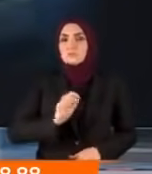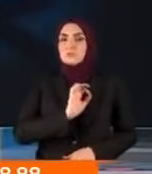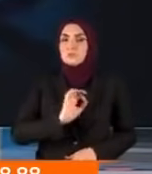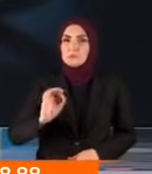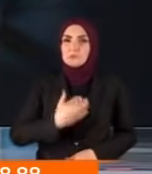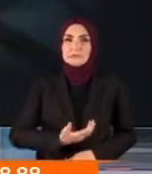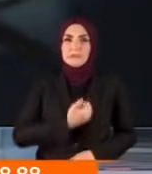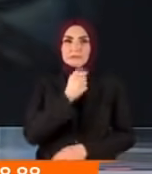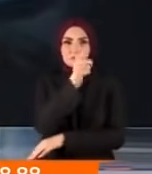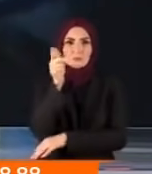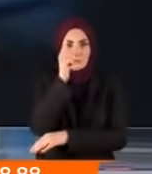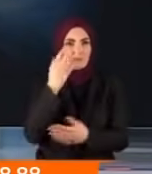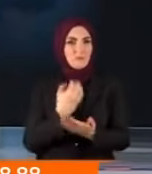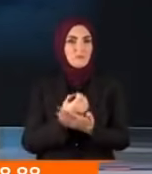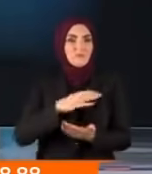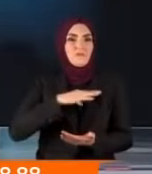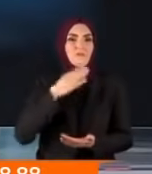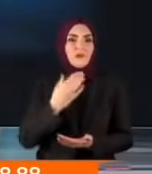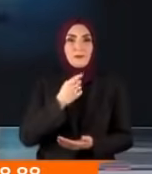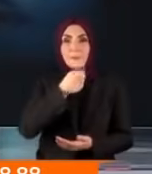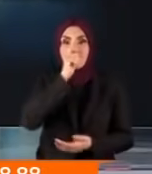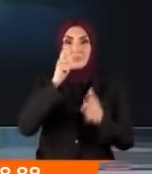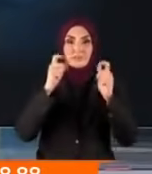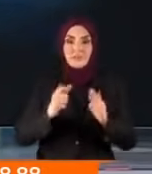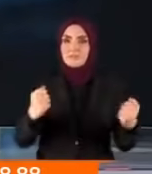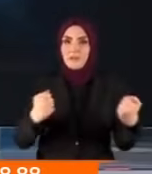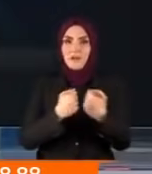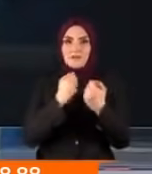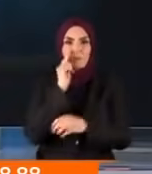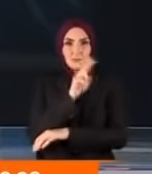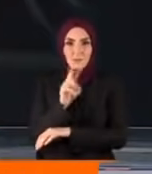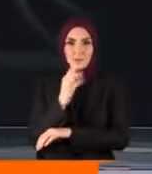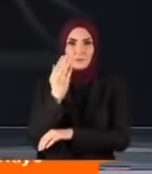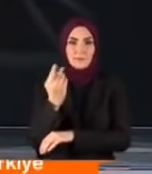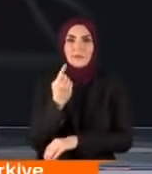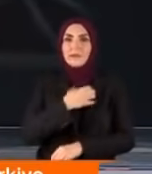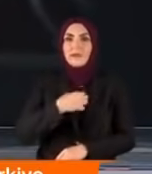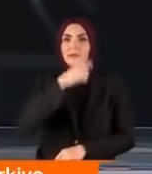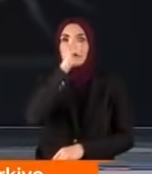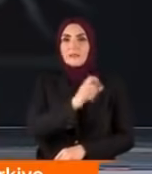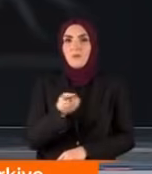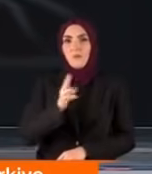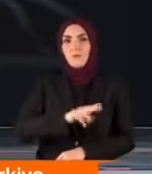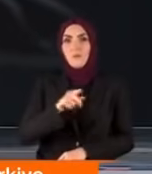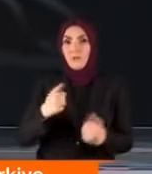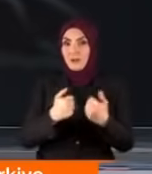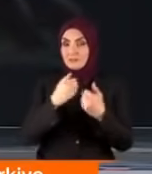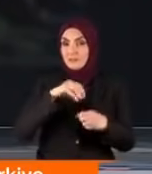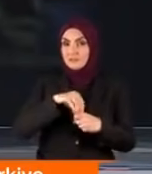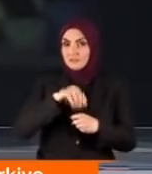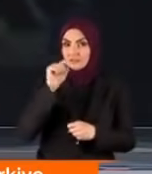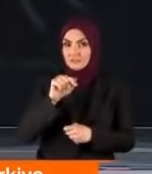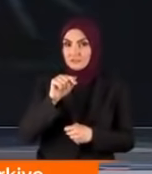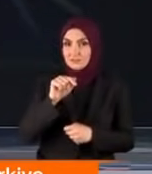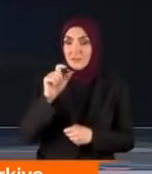etti. Beşiktaş'ta meydana gelen kazanın görüntüsü bu. Bir anne can vermişti o kazada. Aylar sonra o sürücü